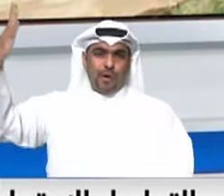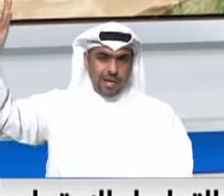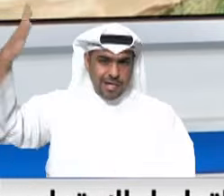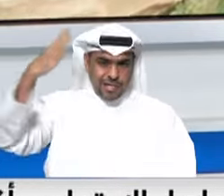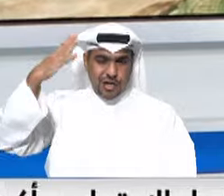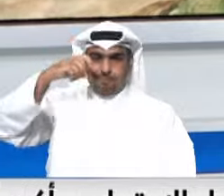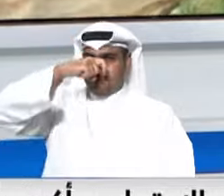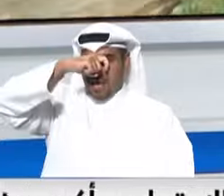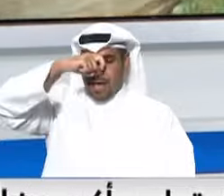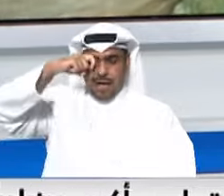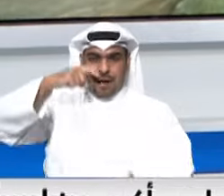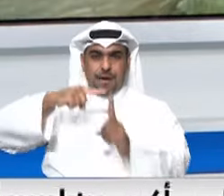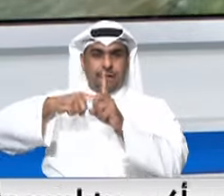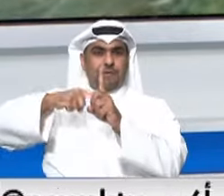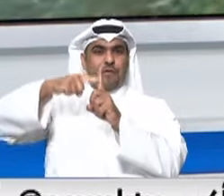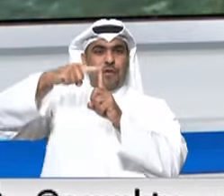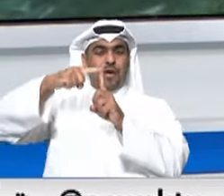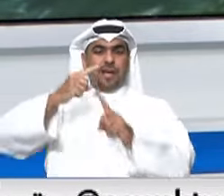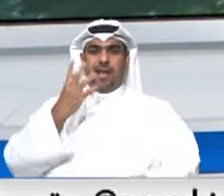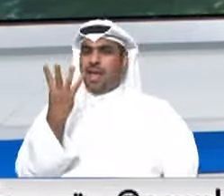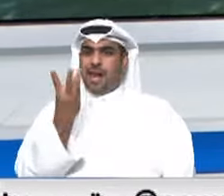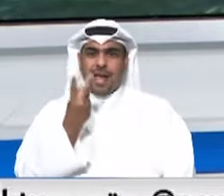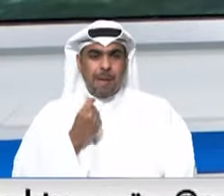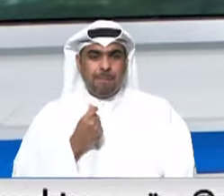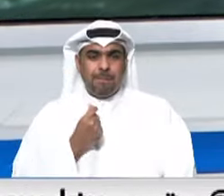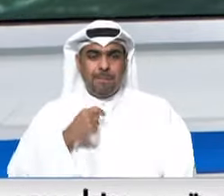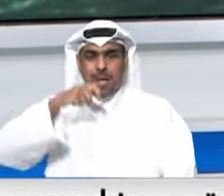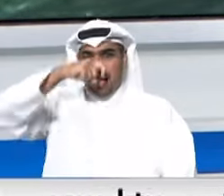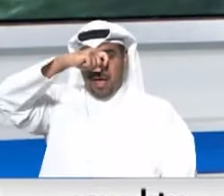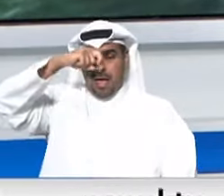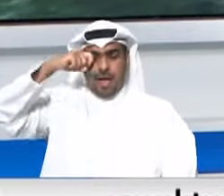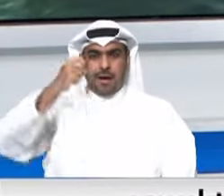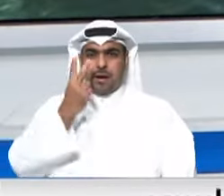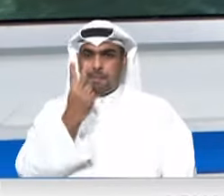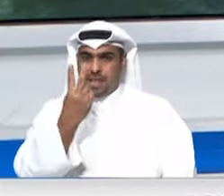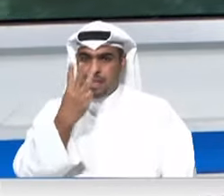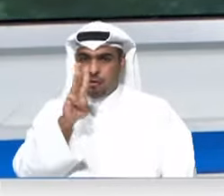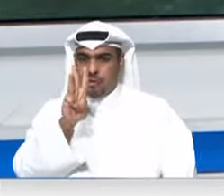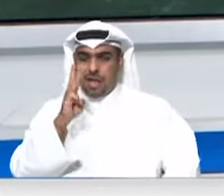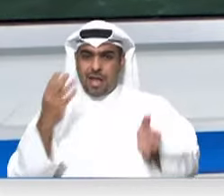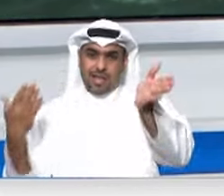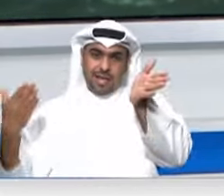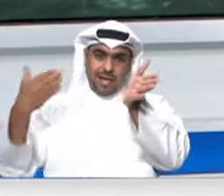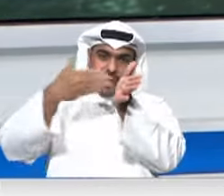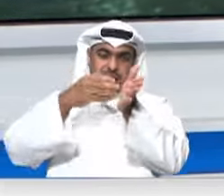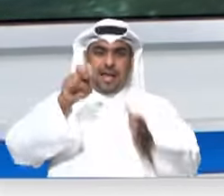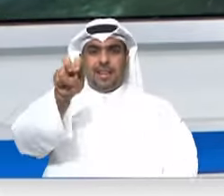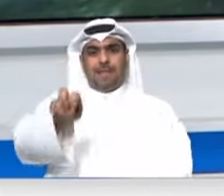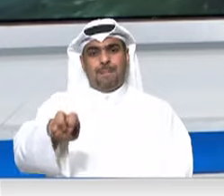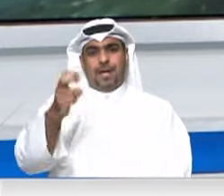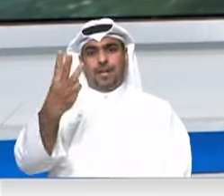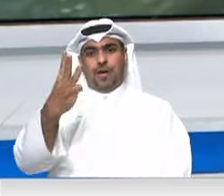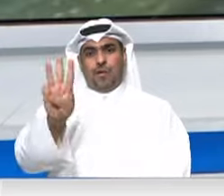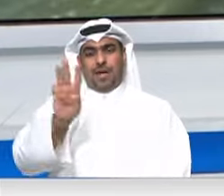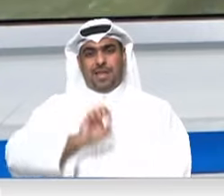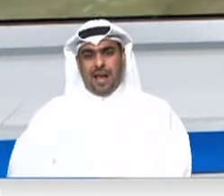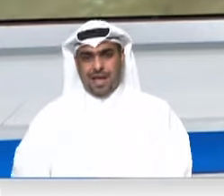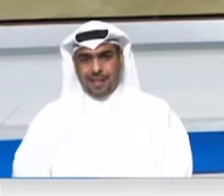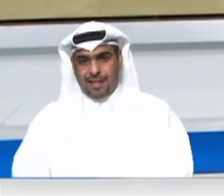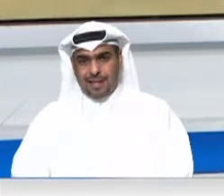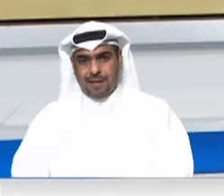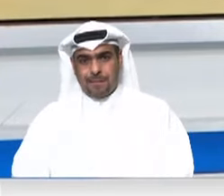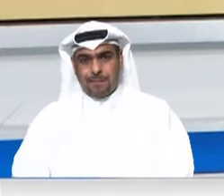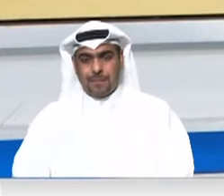الحرارة العظمى المسجلة في مختلف مناطق البلاد ما بين 32 إلى 38 درجة مئوية. أما بالنسبة للأجواء المتوقعة